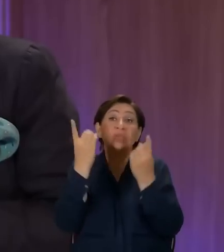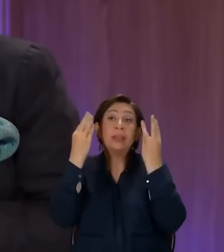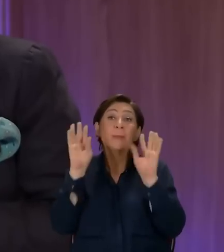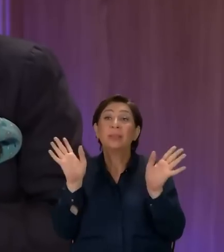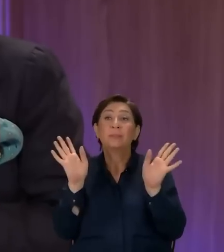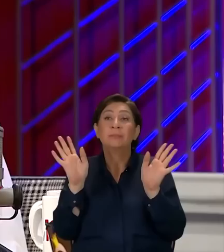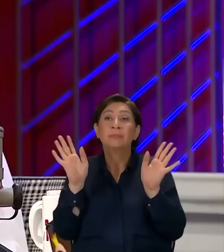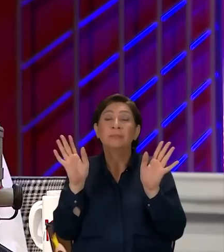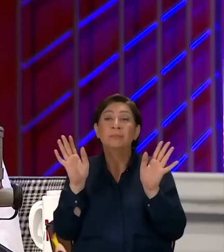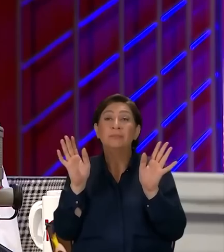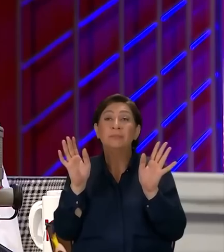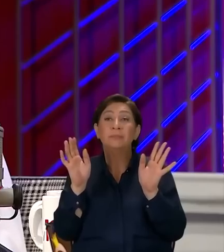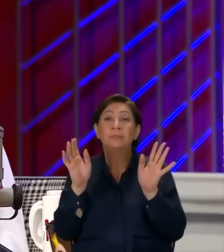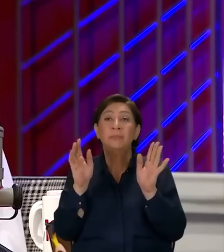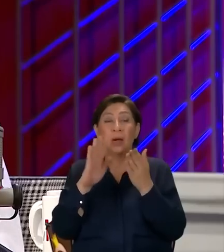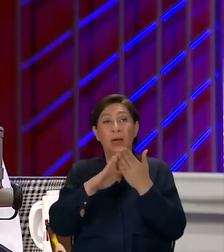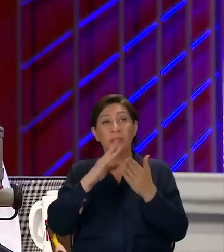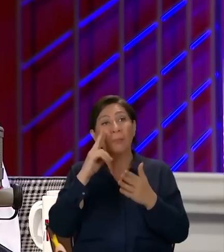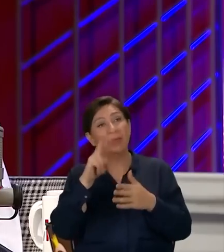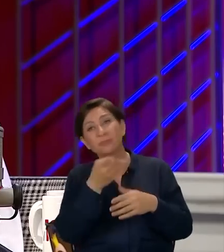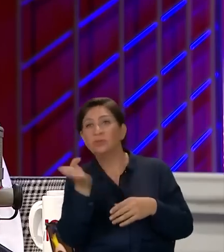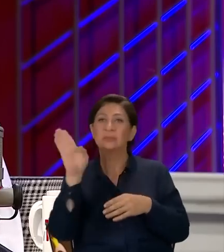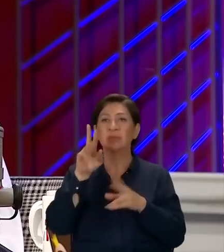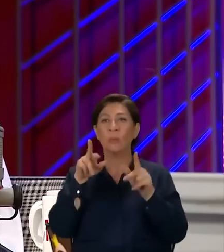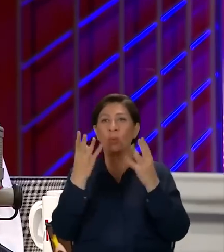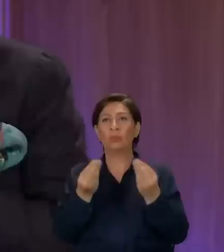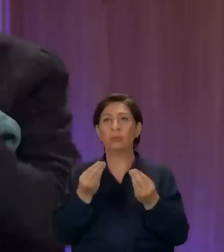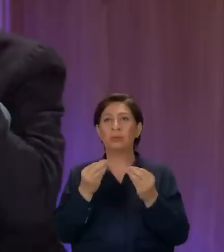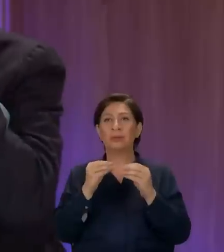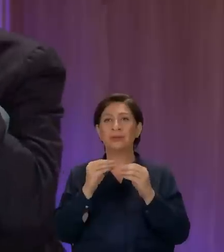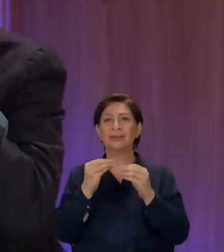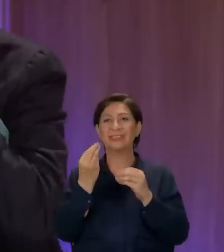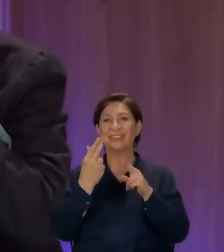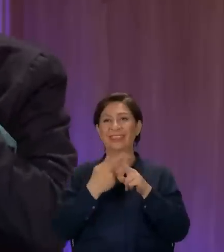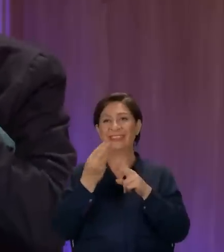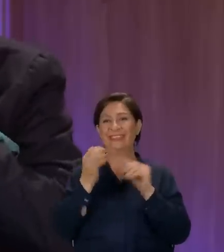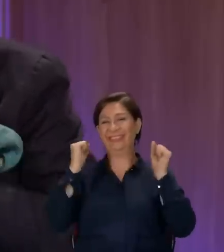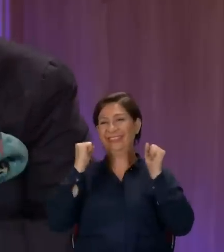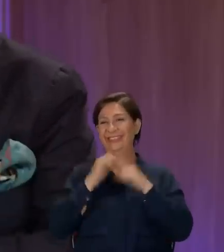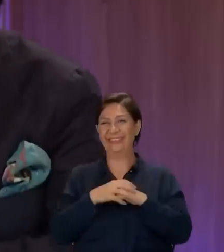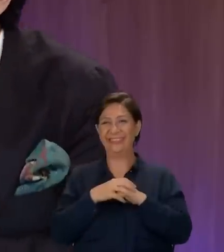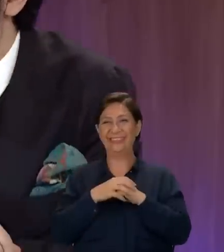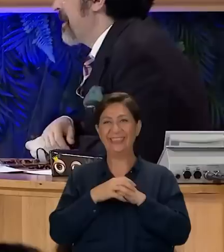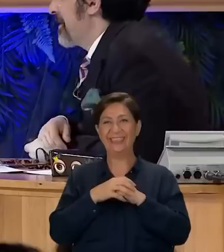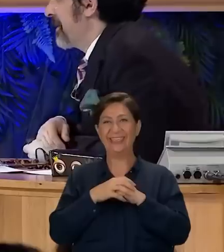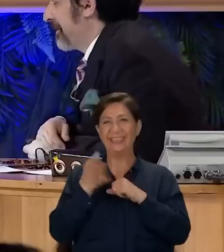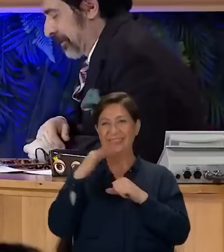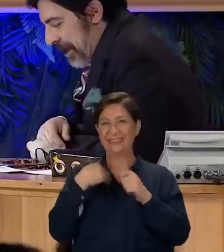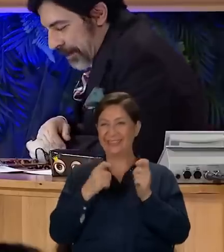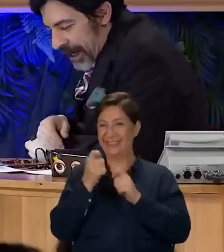ben yani böyle bir arkadaşa bakıp çıktım gibi oldu. Aa güzel örnekti be. Güzel örnekti. Ay kullanırım bunu ben